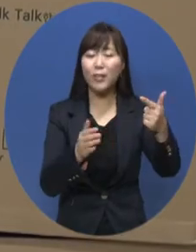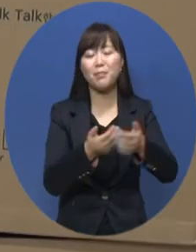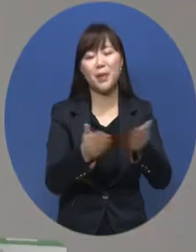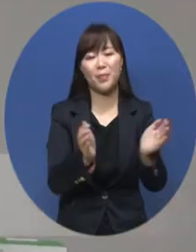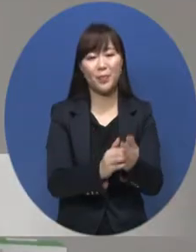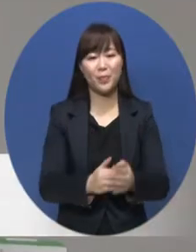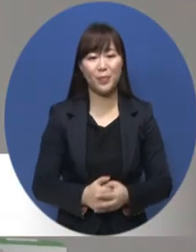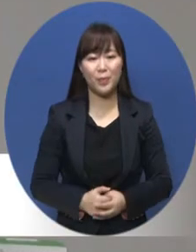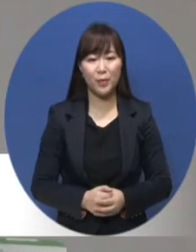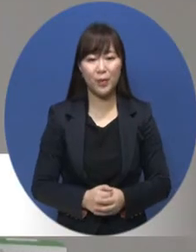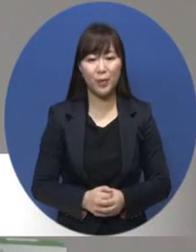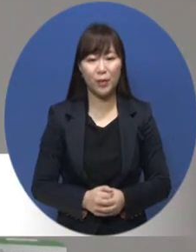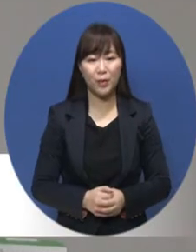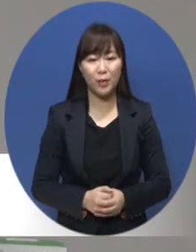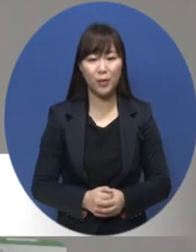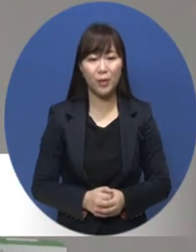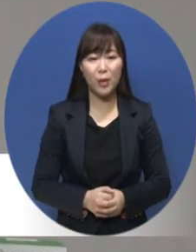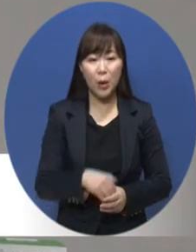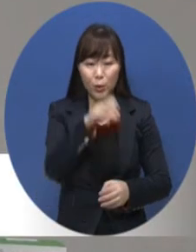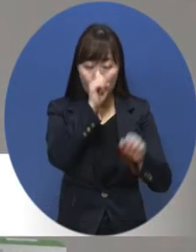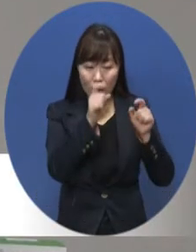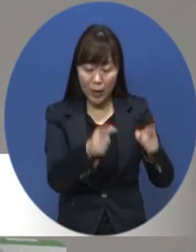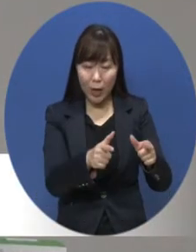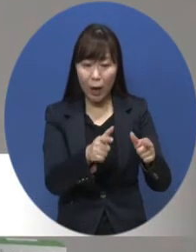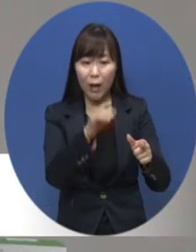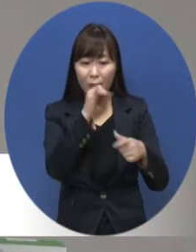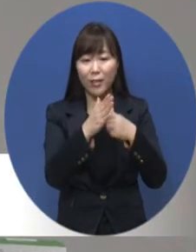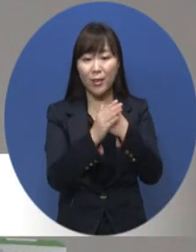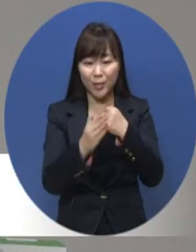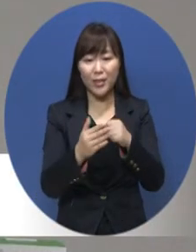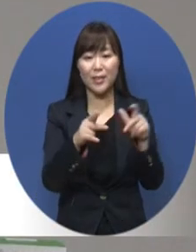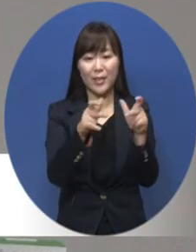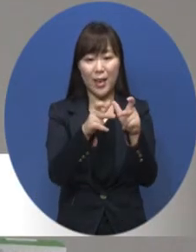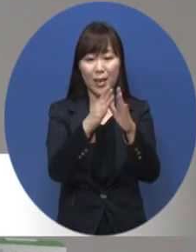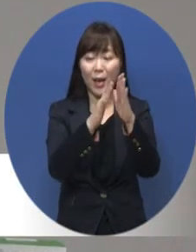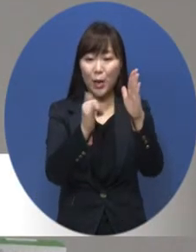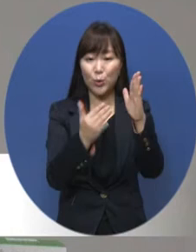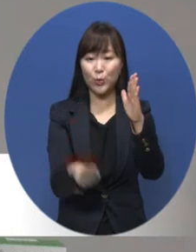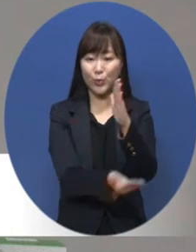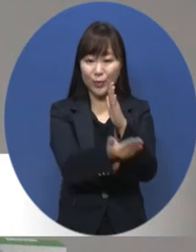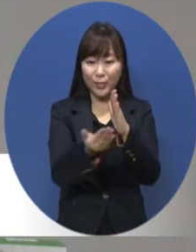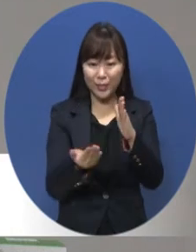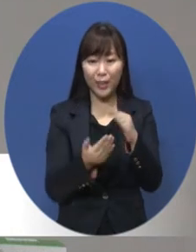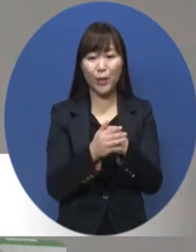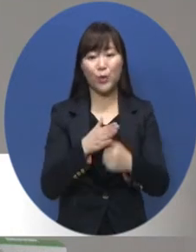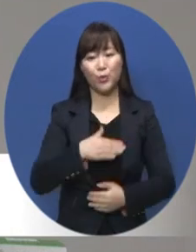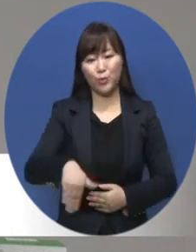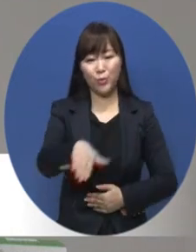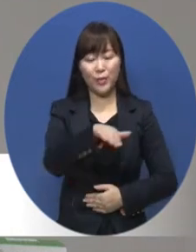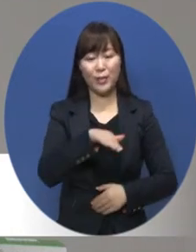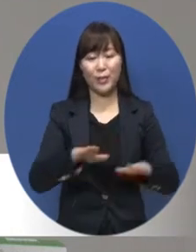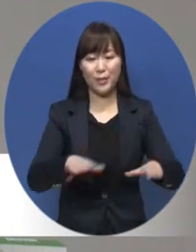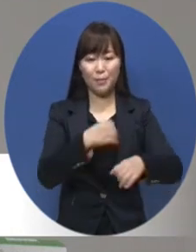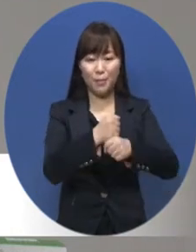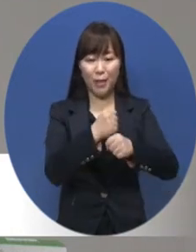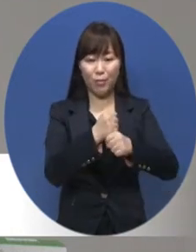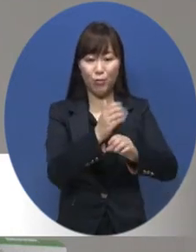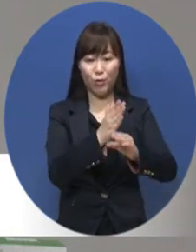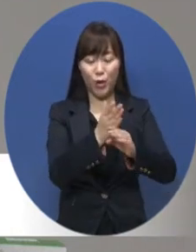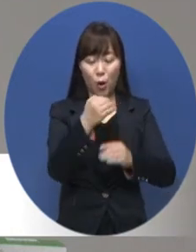지원했습니다. 저희도 좋은 기회를 맞이해서 장애인 가족분들에게 저희의 그 지금 생산하고